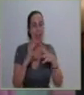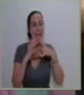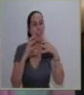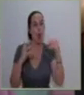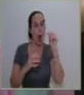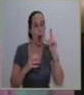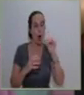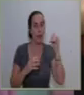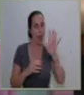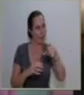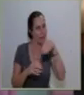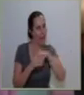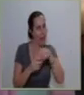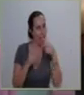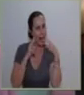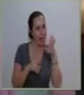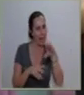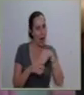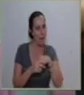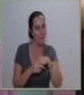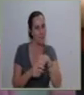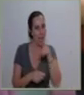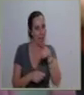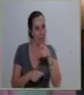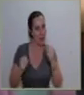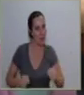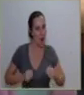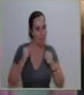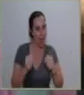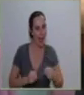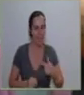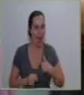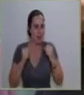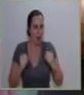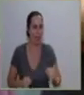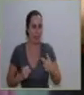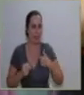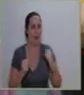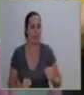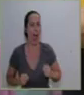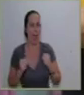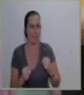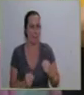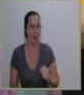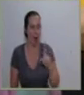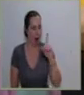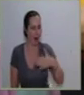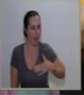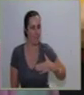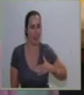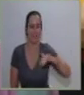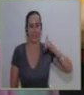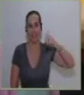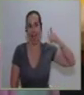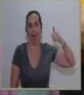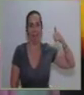מועות, שגם אתה היית חלק מהמתיחה הזאת. ירמי, אתה שובב? שובב אני שובב, אך לב לי לב